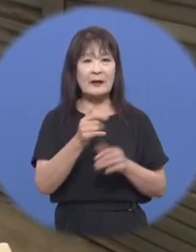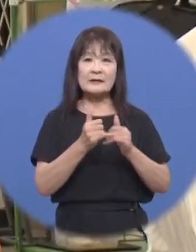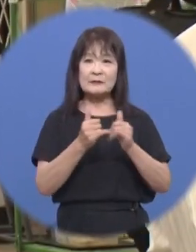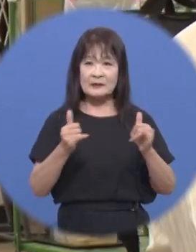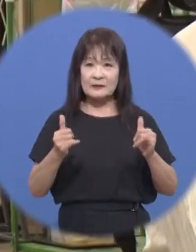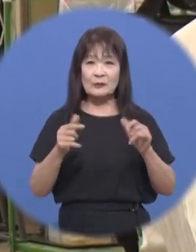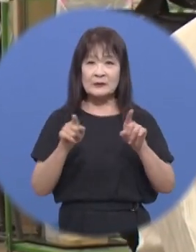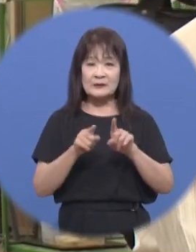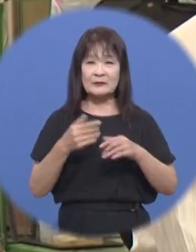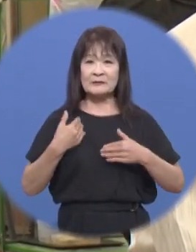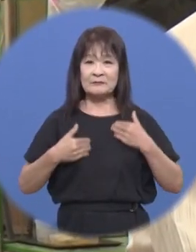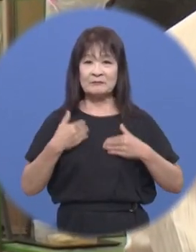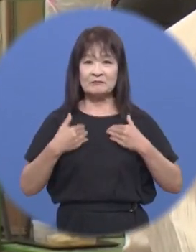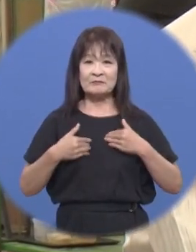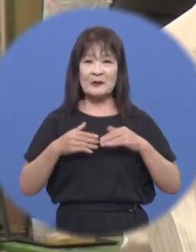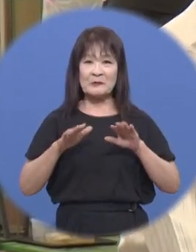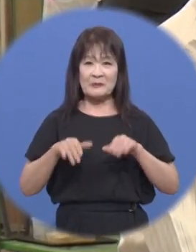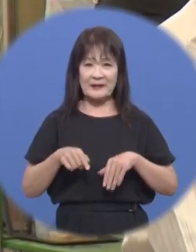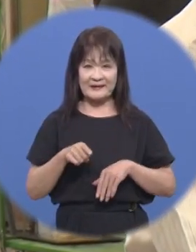しんでいました。